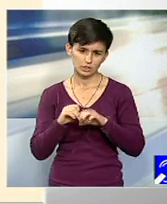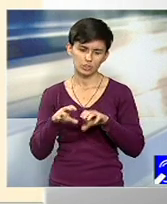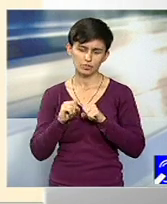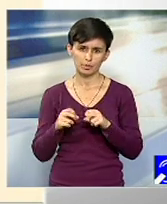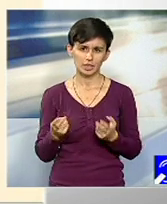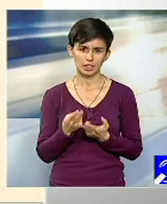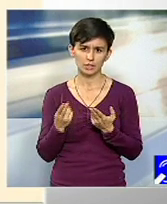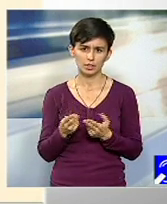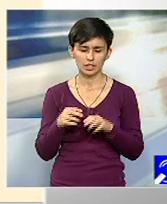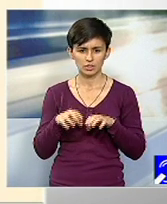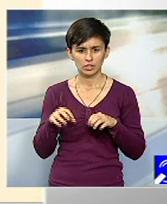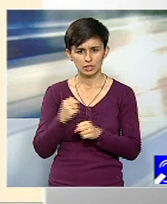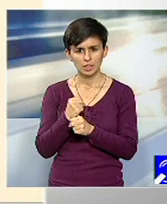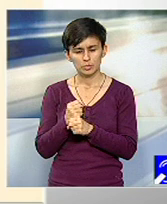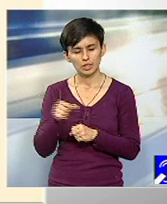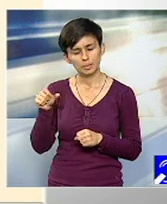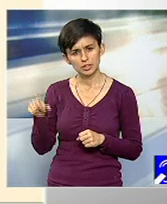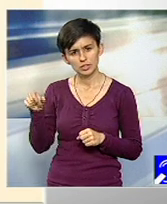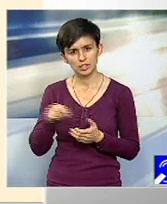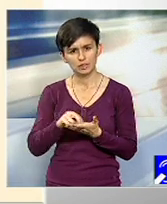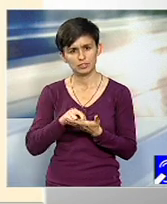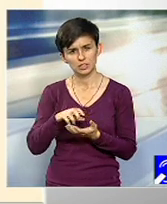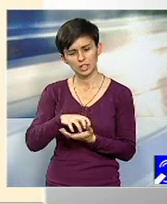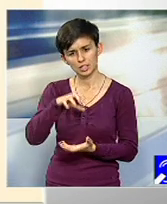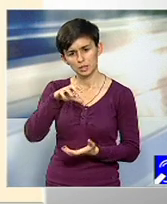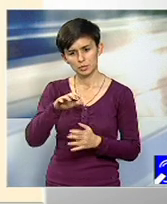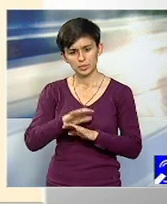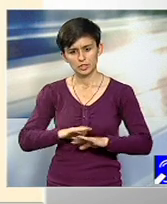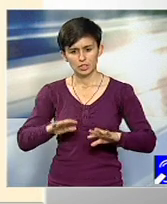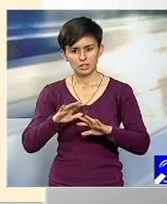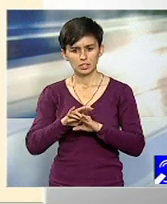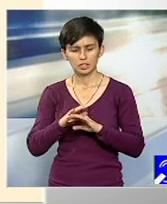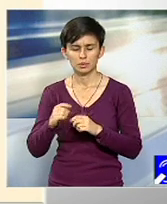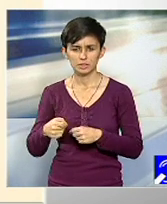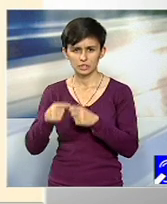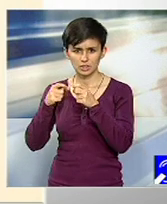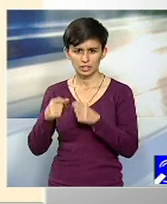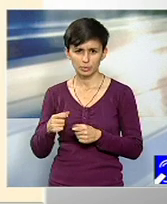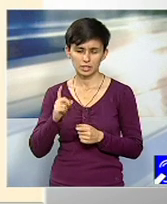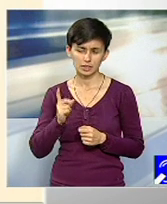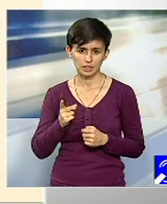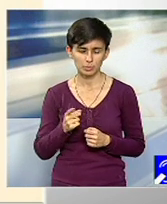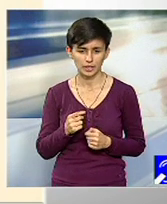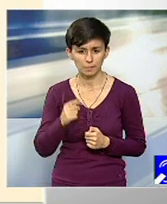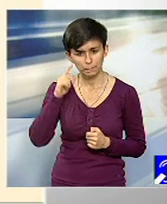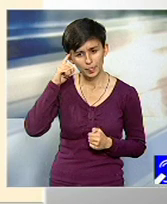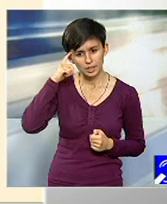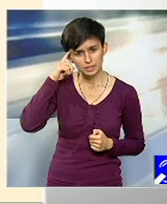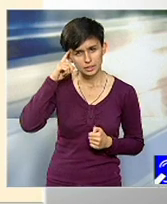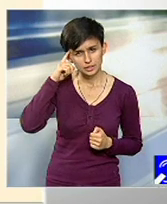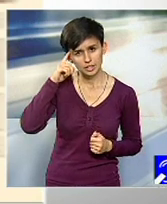teoretic funcționarii publici, atât din justiție, penitenciare, poliție, ar trebui să fie antrenați în ceea ce